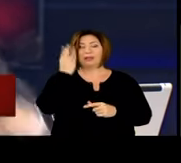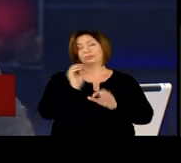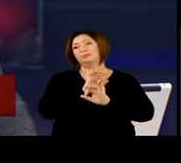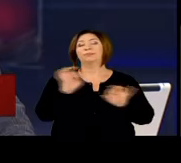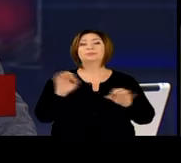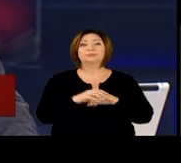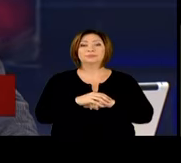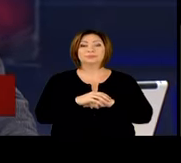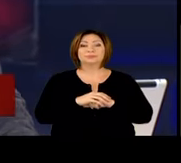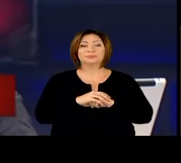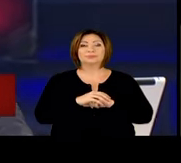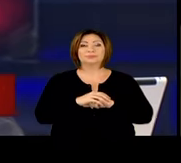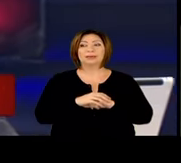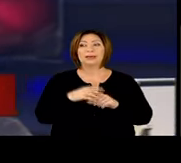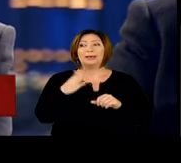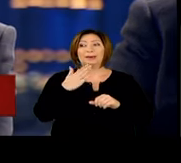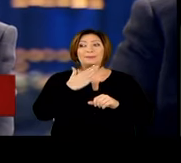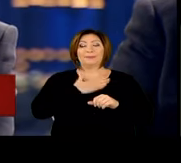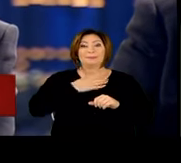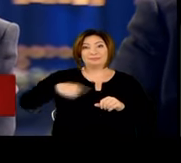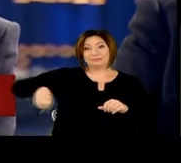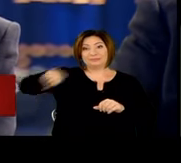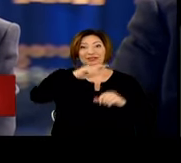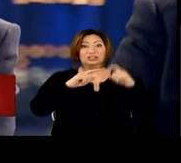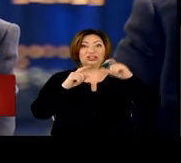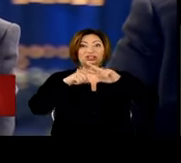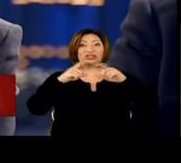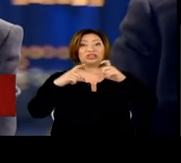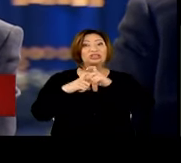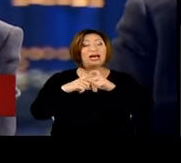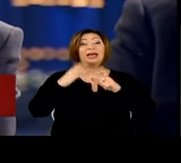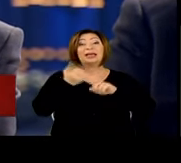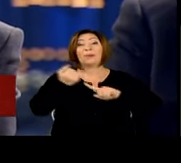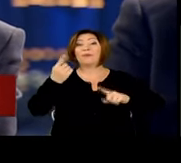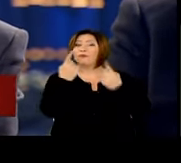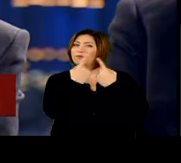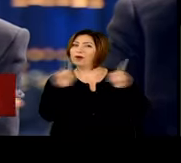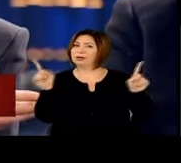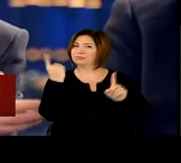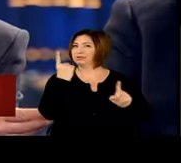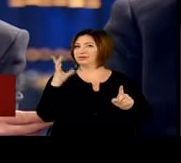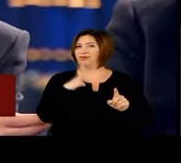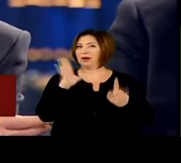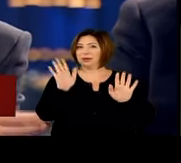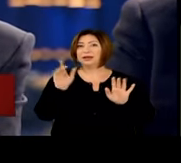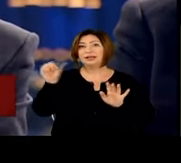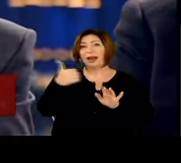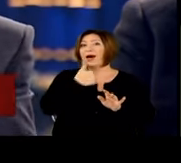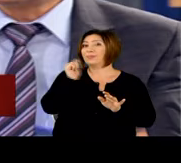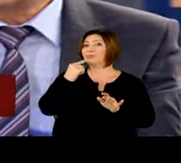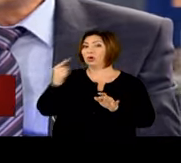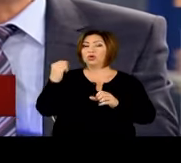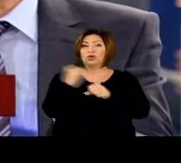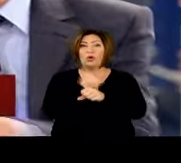Buyurun. Bizim cağ kebabımızın farklı bir özelliği. Buyurun. Şimdi değerli abim diyor